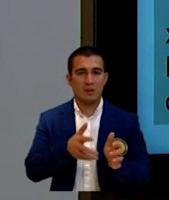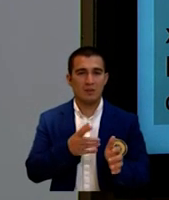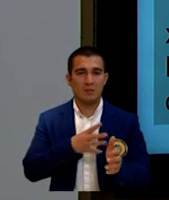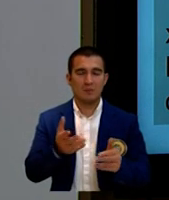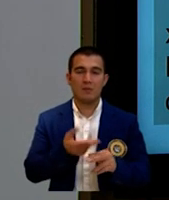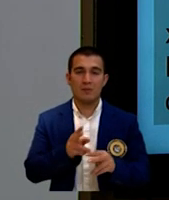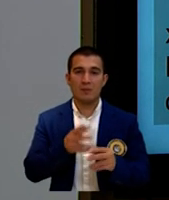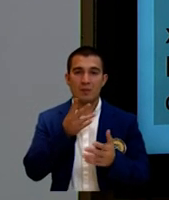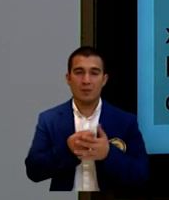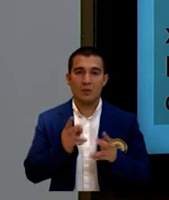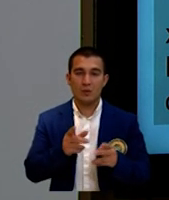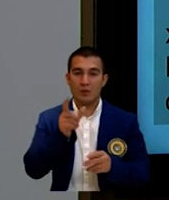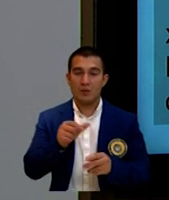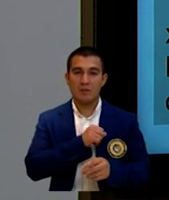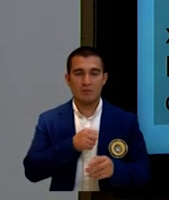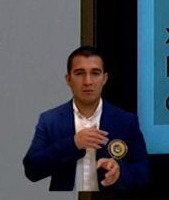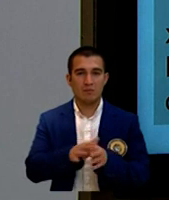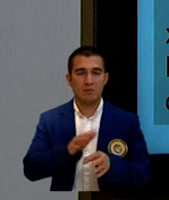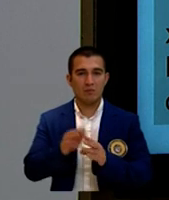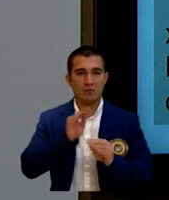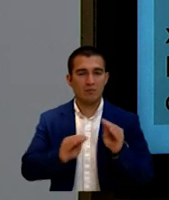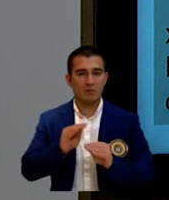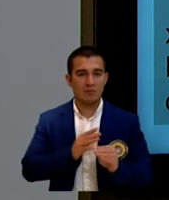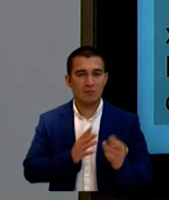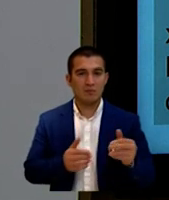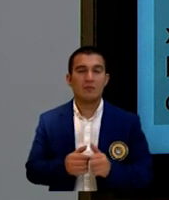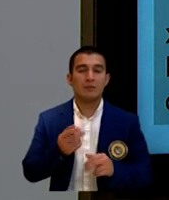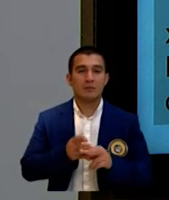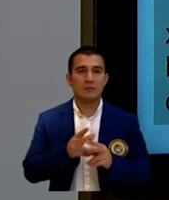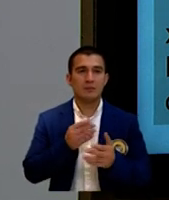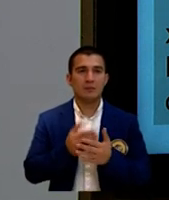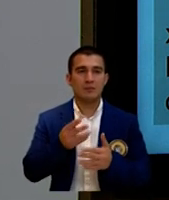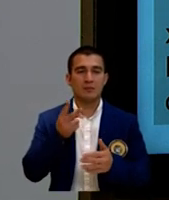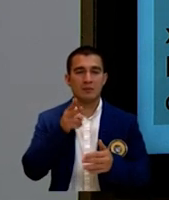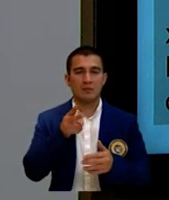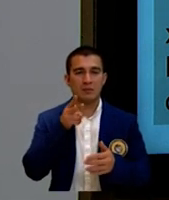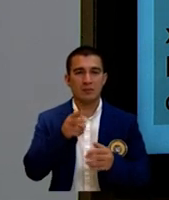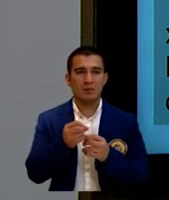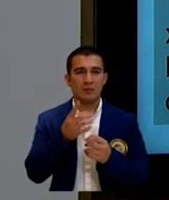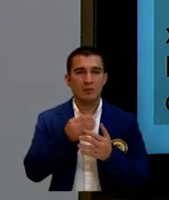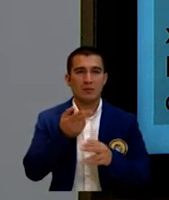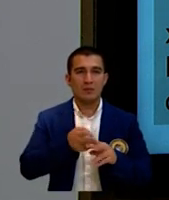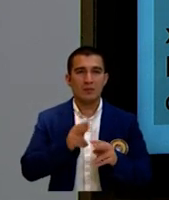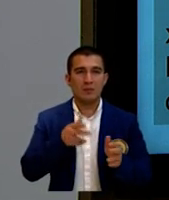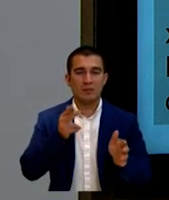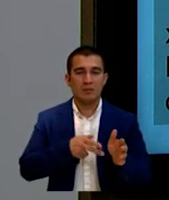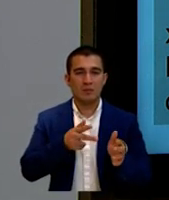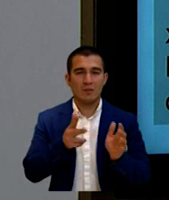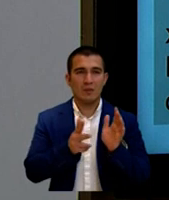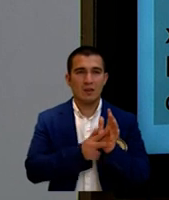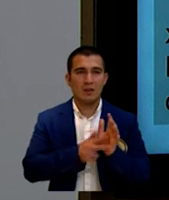Men esa quyidagicha to'ldirishga harakat qildim. 2011 yil 8-oktyabrdan Afrosiyob tezyurar